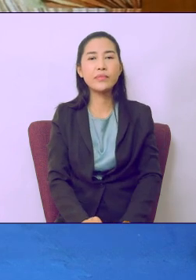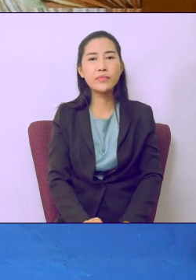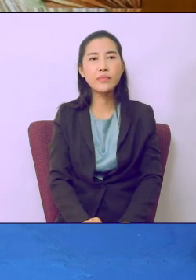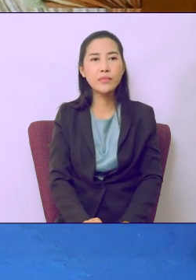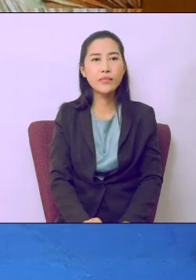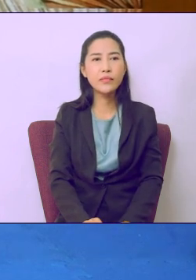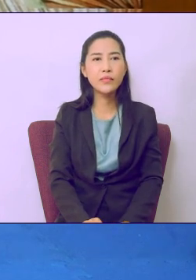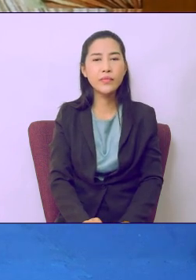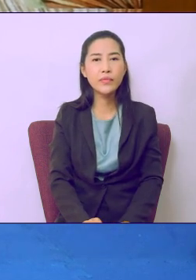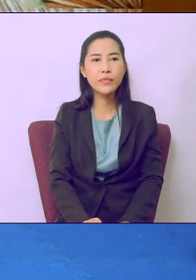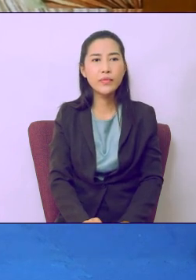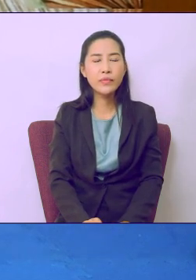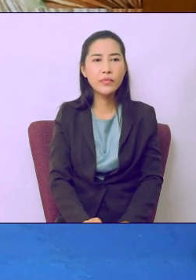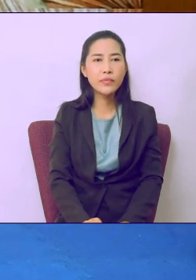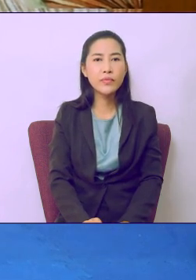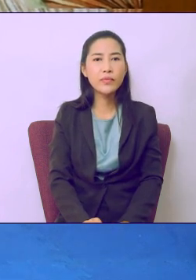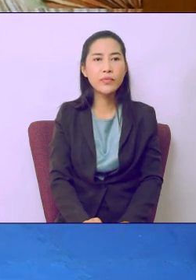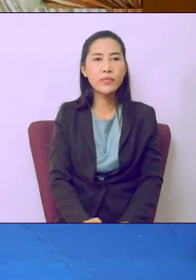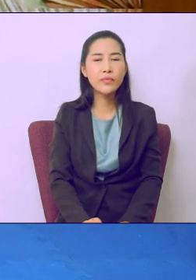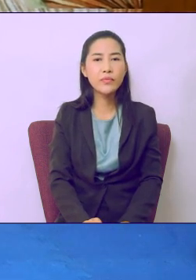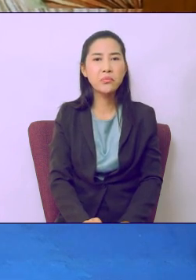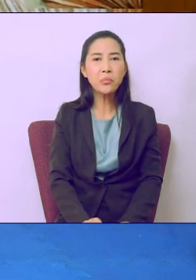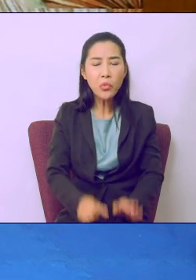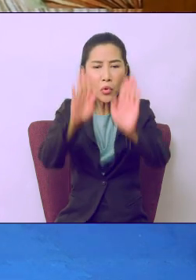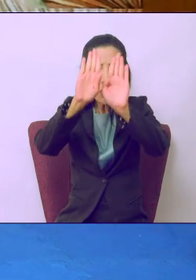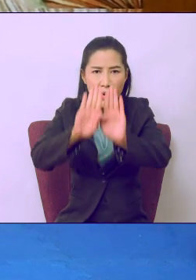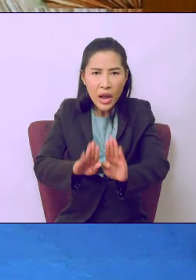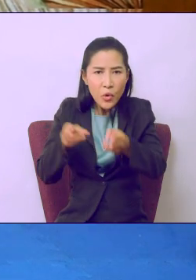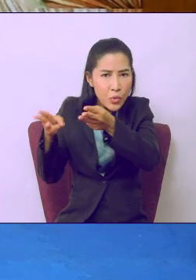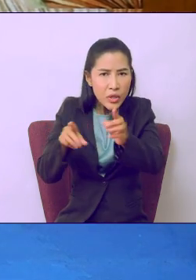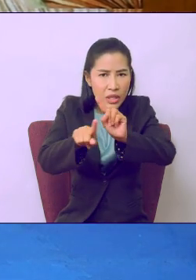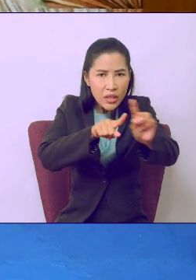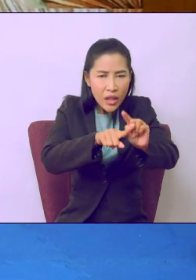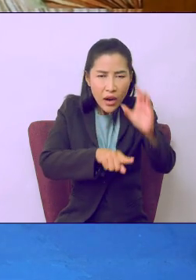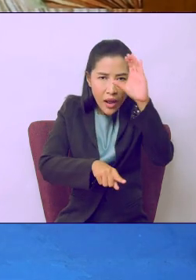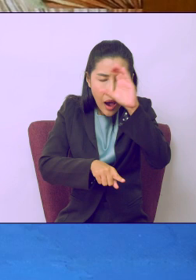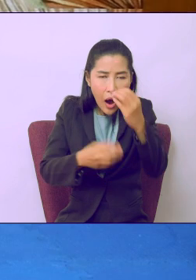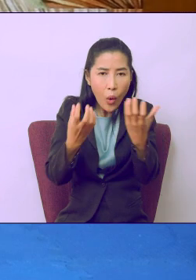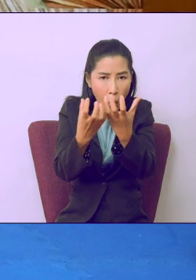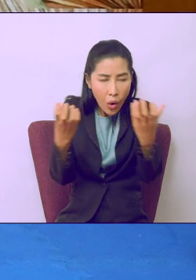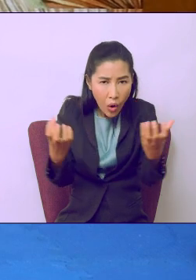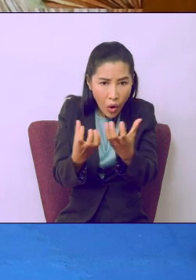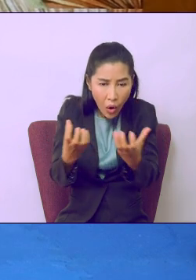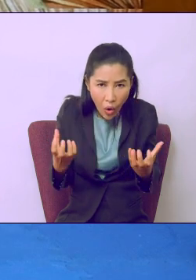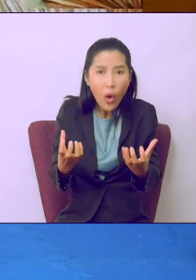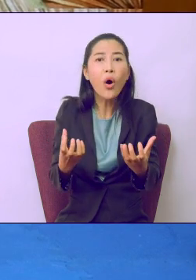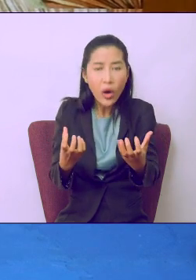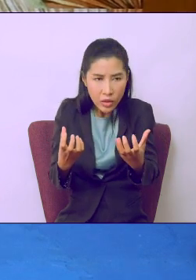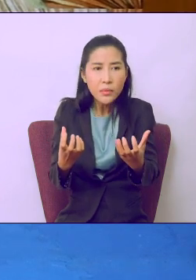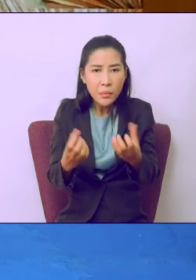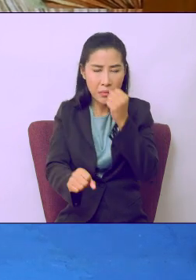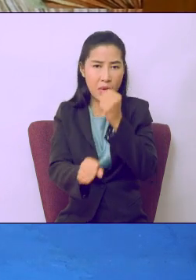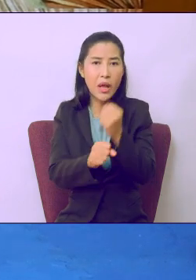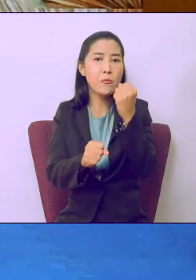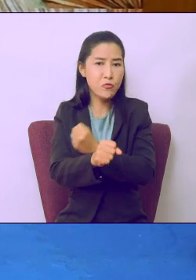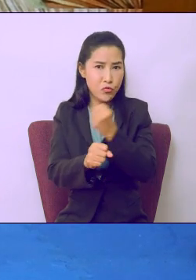ครับหรือว่าหรือว่าอ่าพวกถ้าต่างๆเนี่ยนะครับเราก็ต้องหาอุปกรณ์เนี่ยมามาทำเซฟตี้ให้น้องๆนะ